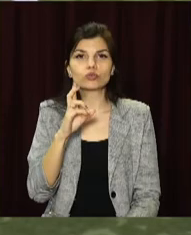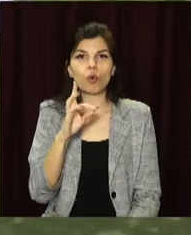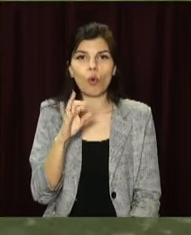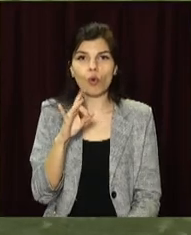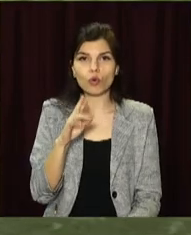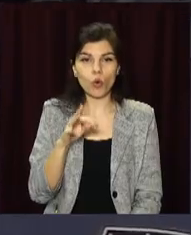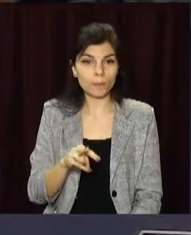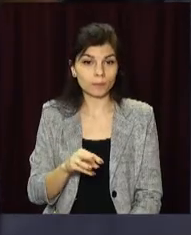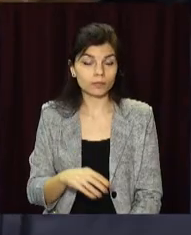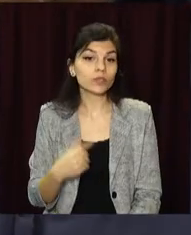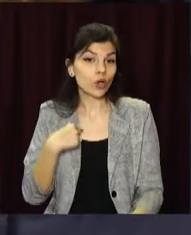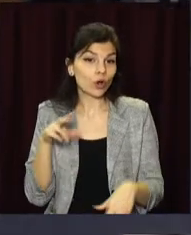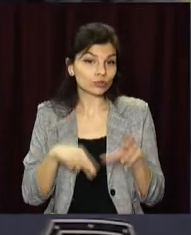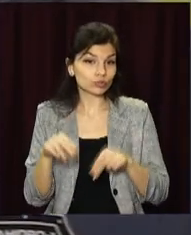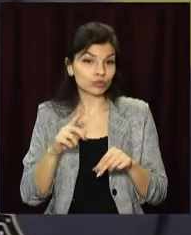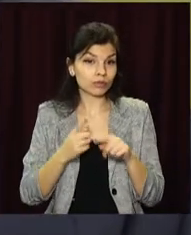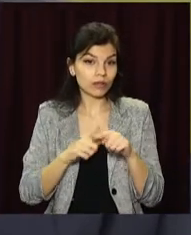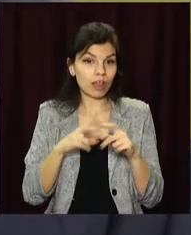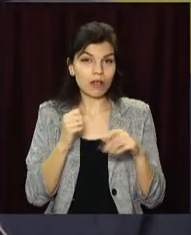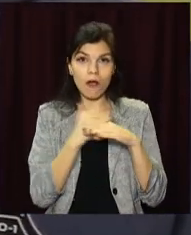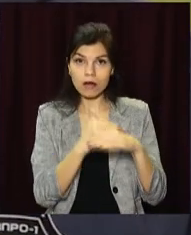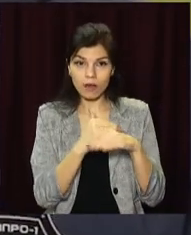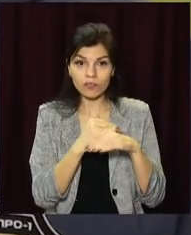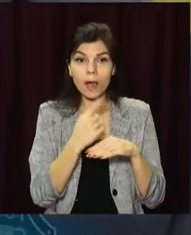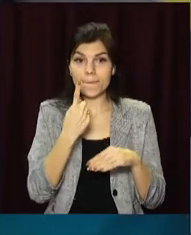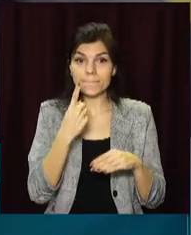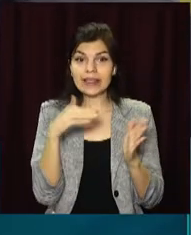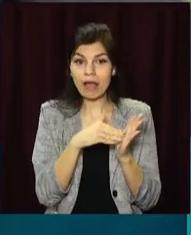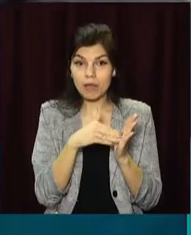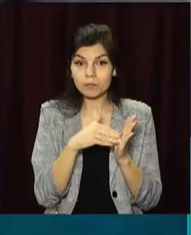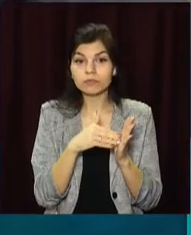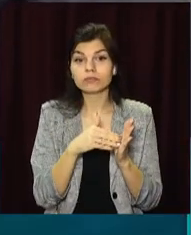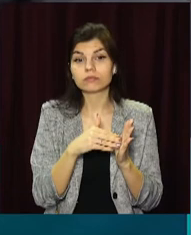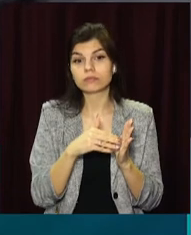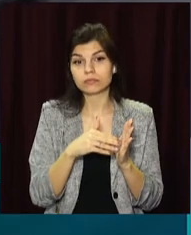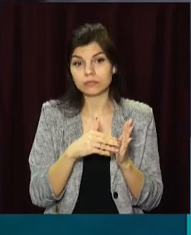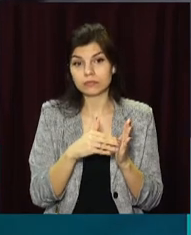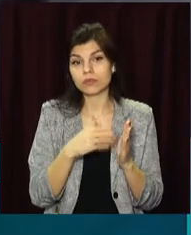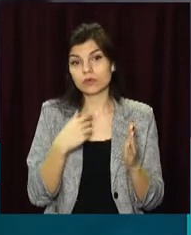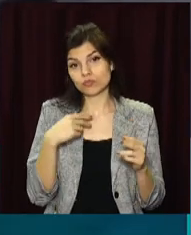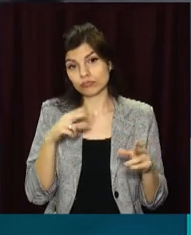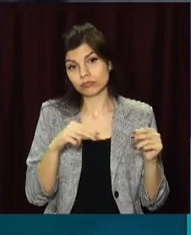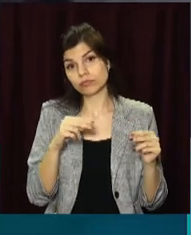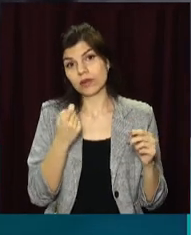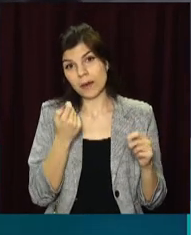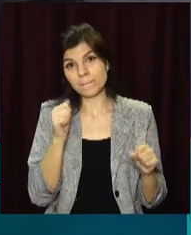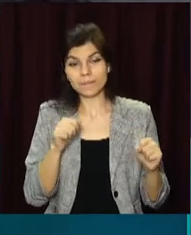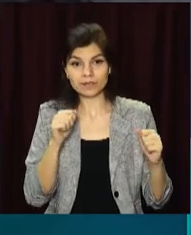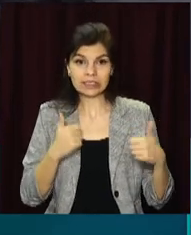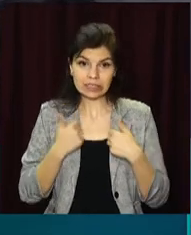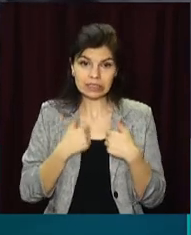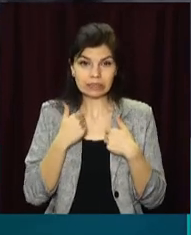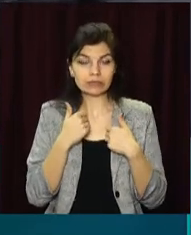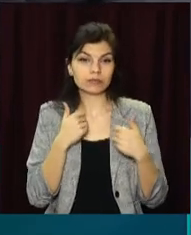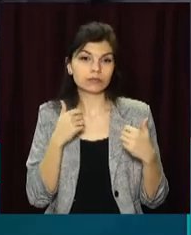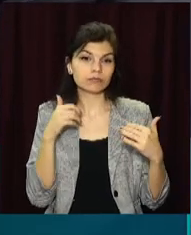Скоруком. Я считаю, что мы как бы на равных. Может быть, первый там немножко, да, ВПК выглядел посолиднее.